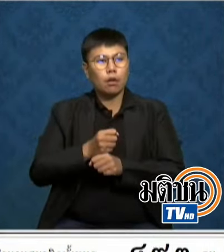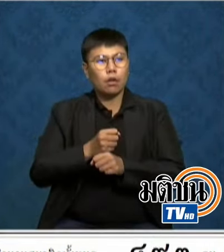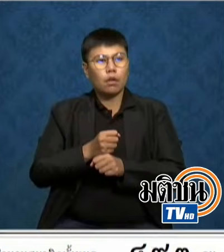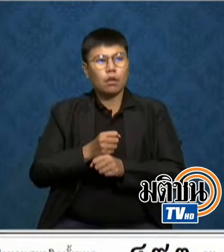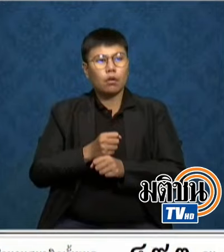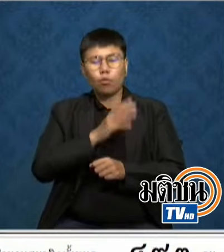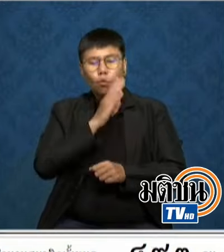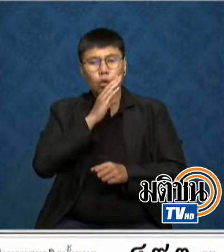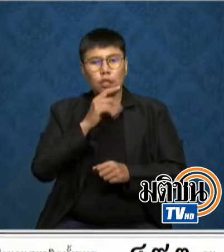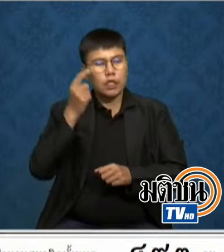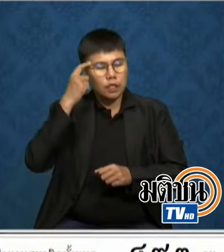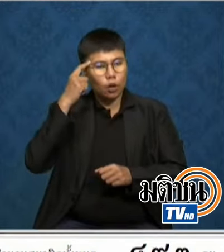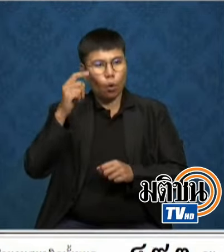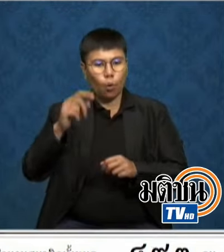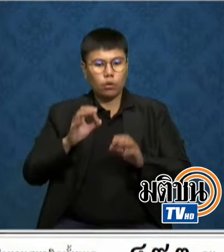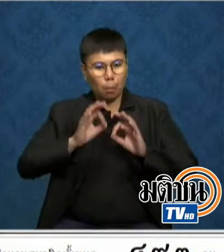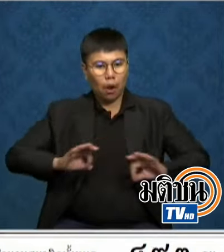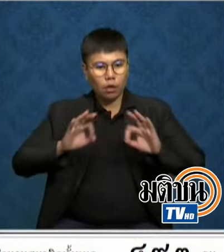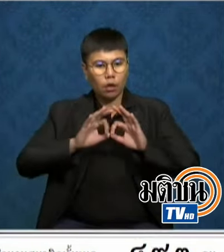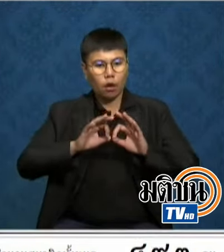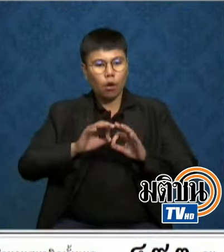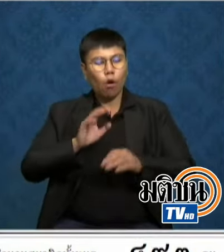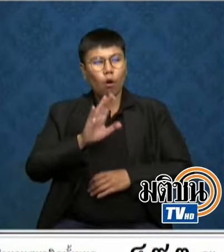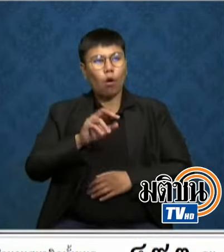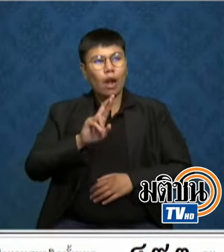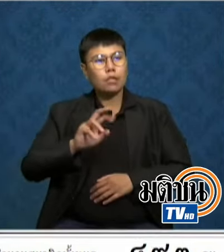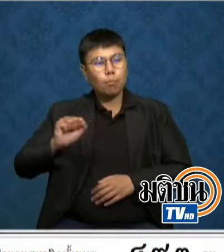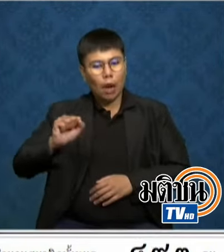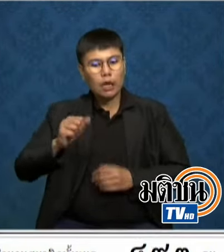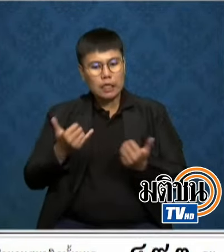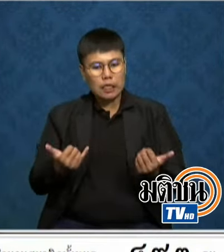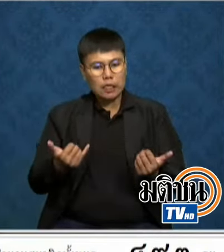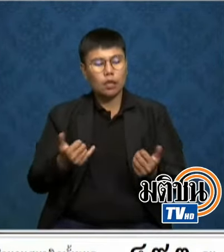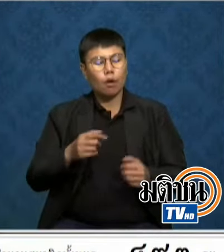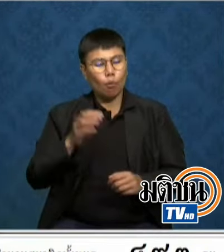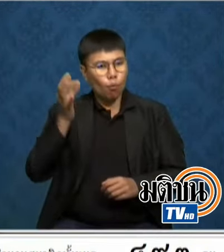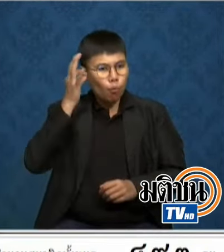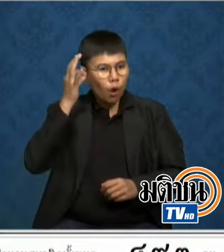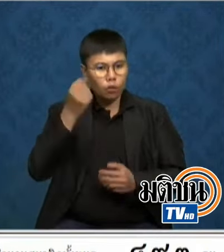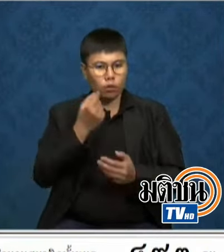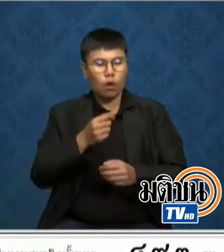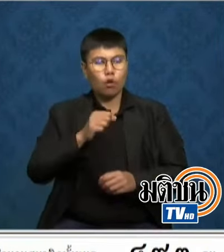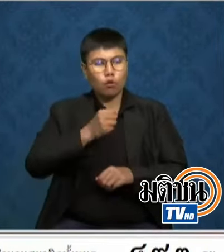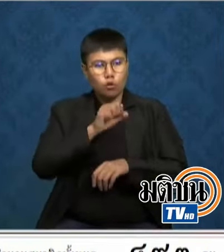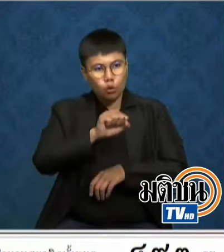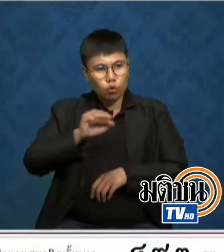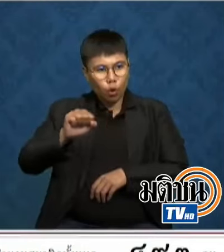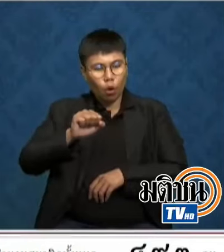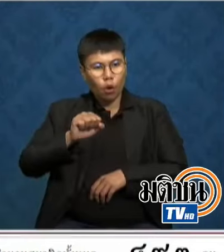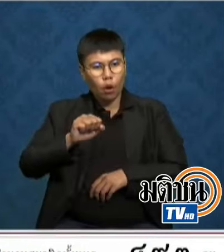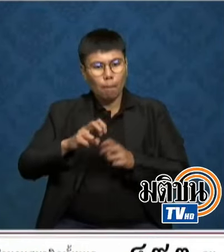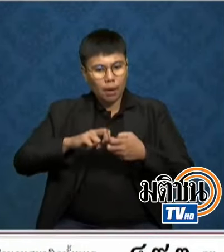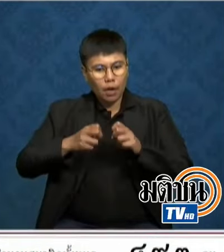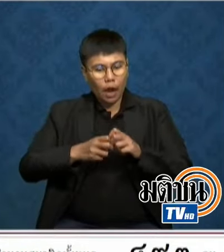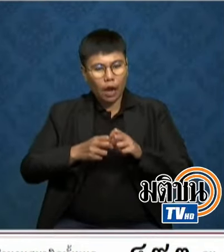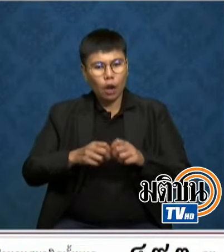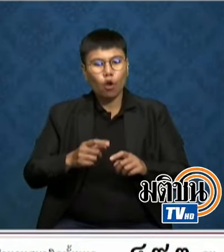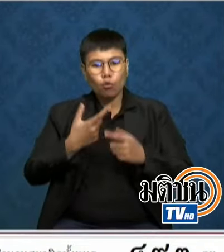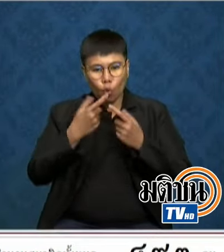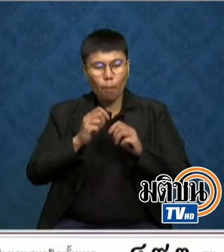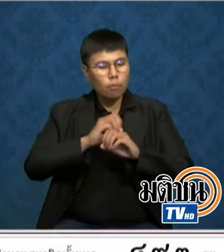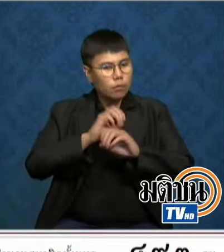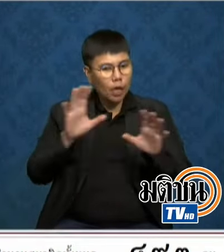คิดว่าถ้าท่านให้ความสำคัญกับสภาอย่างนี้จริงกับการมาฟังผู้แทนราษฎรมาสะท้อนปัญหาและให้คำตอบที่เป็นประโยชน์จริ